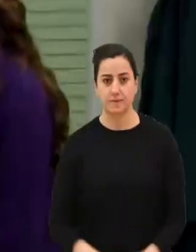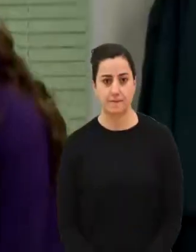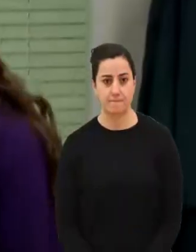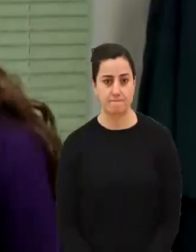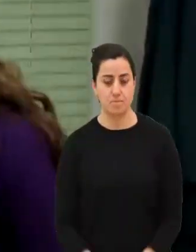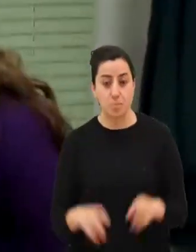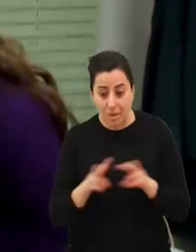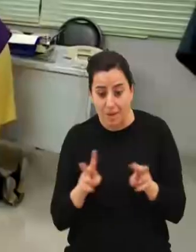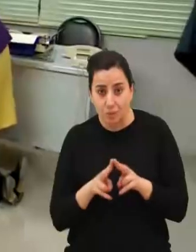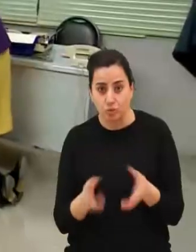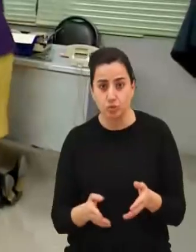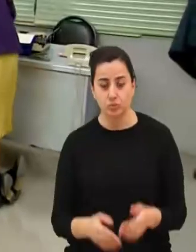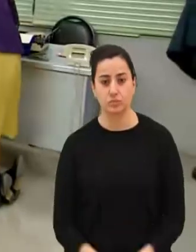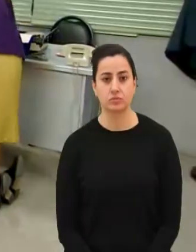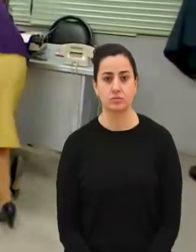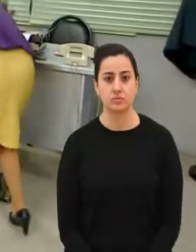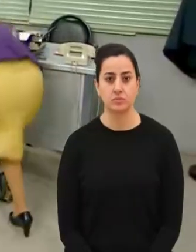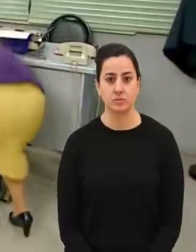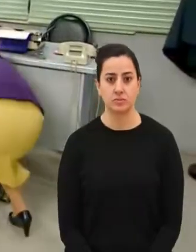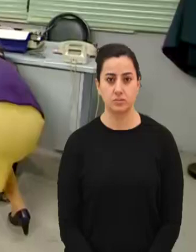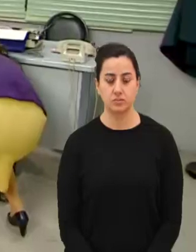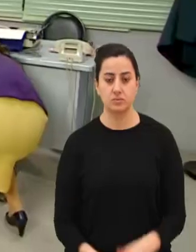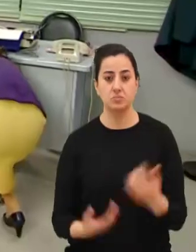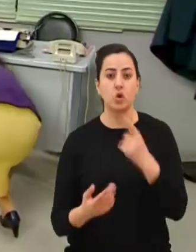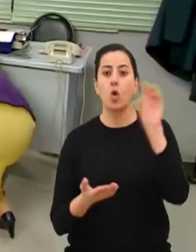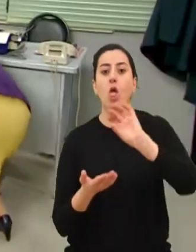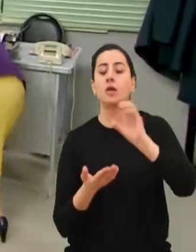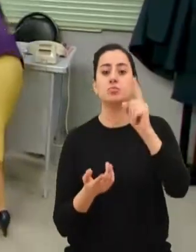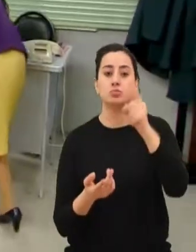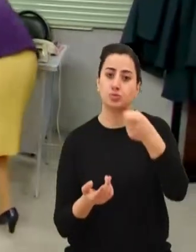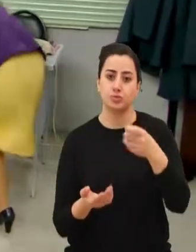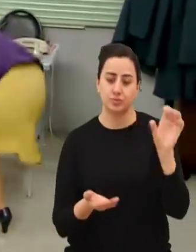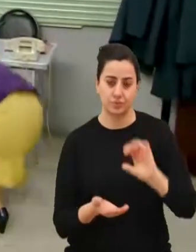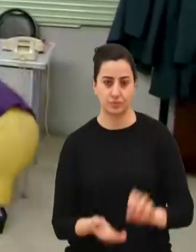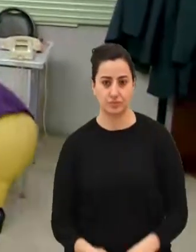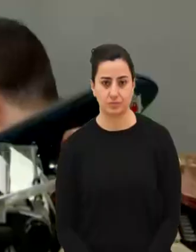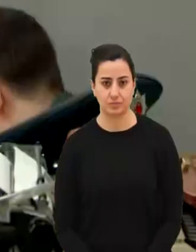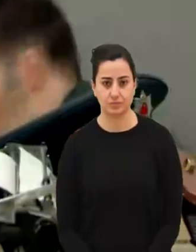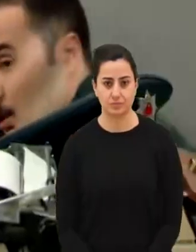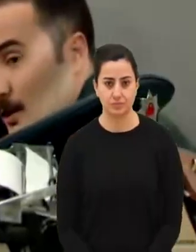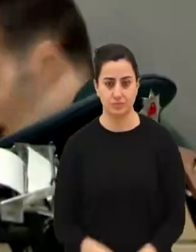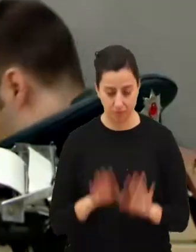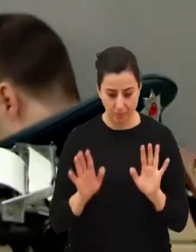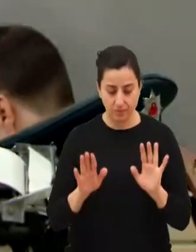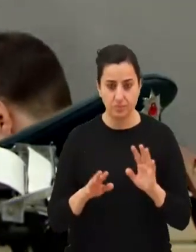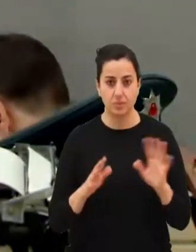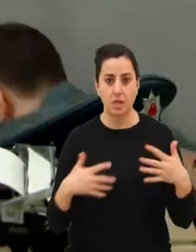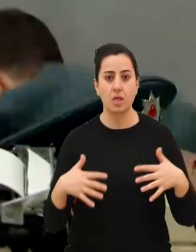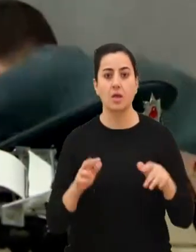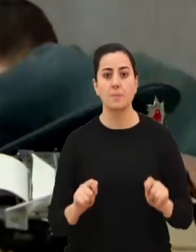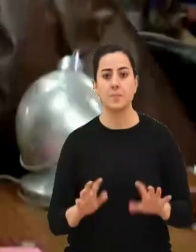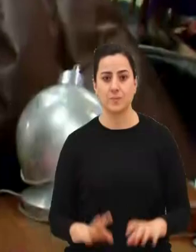Ya? Mesut! Mesut! Mesut! Ya adam Mesut. Kolonya götür oradan. Kolay bir şey yapın ya. Mesut, Mesut. Uyarıyor bak. Bak uyarıyor. Tamam sakin. Uyarıyor. Uyarıyor.